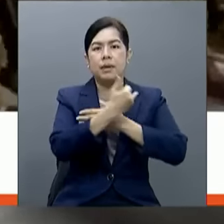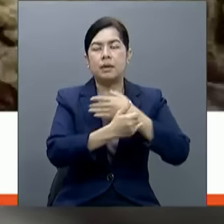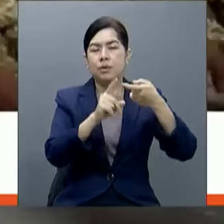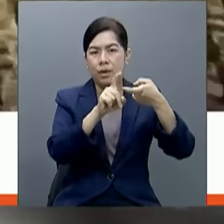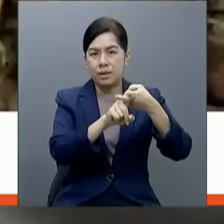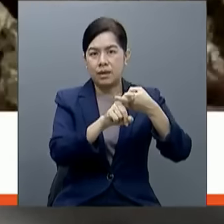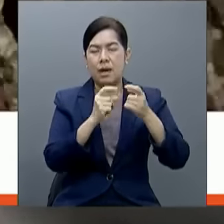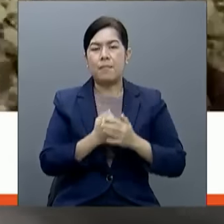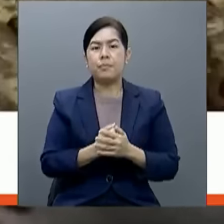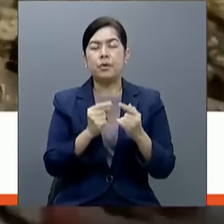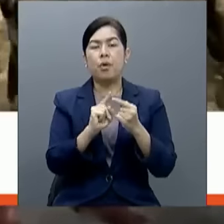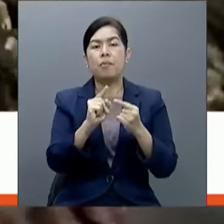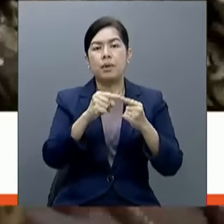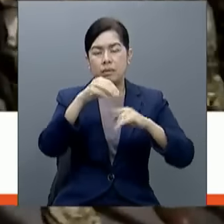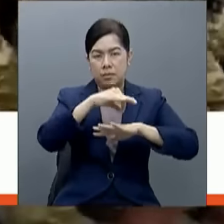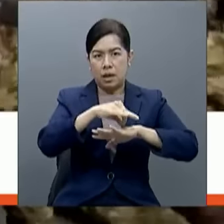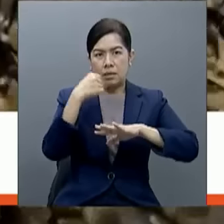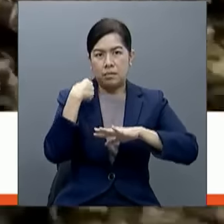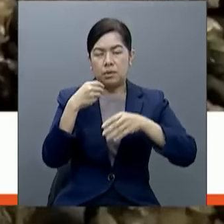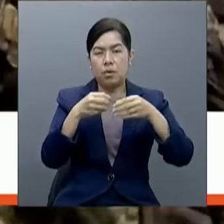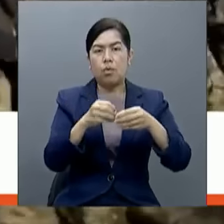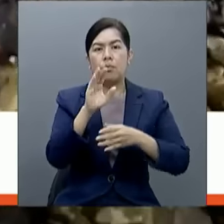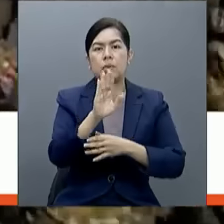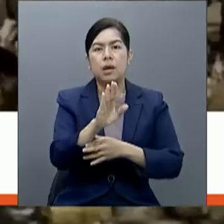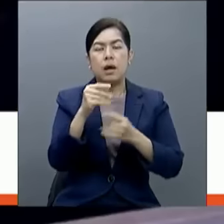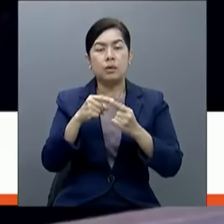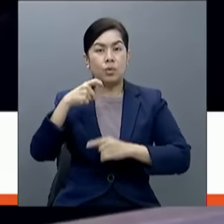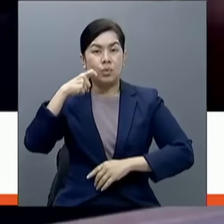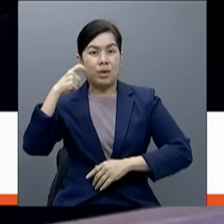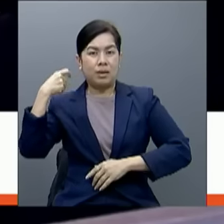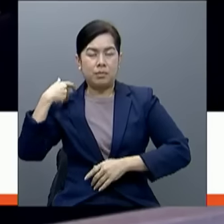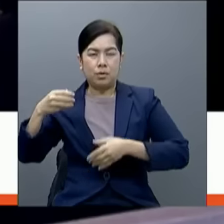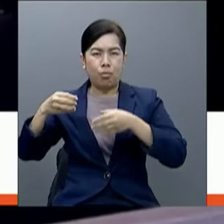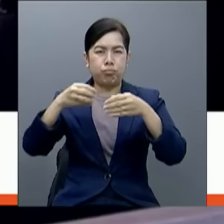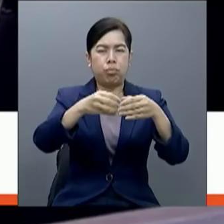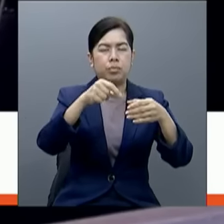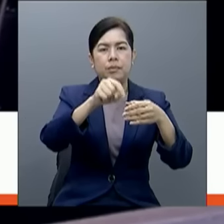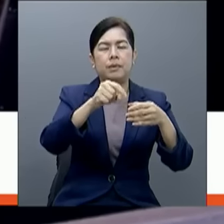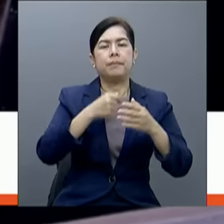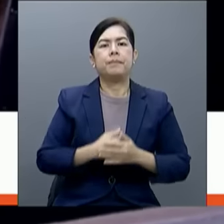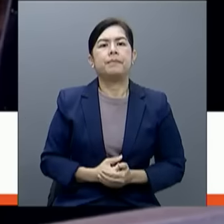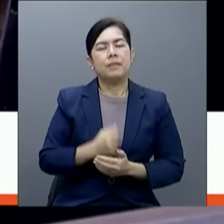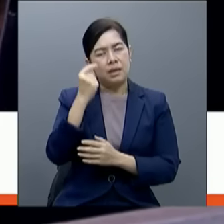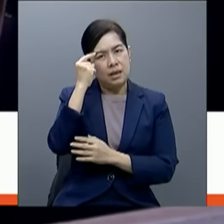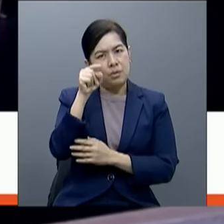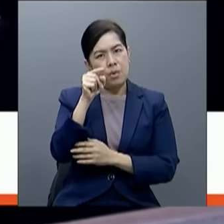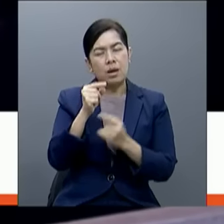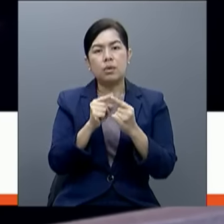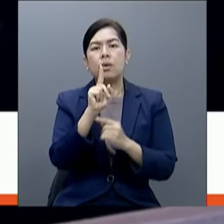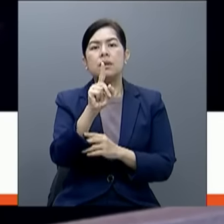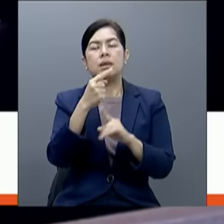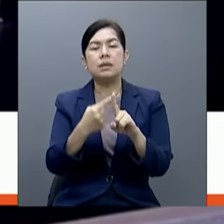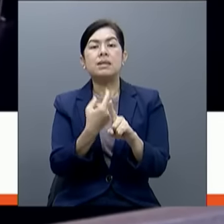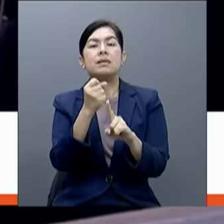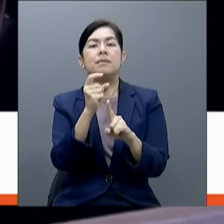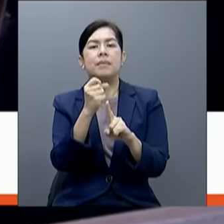เดียวกับที่ทหารยูเครนบุกเข้าไปในดินแดนของรัสเซียเมื่อเดือนสิงหาคมที่ผ่านมาค่ะและคาดว่าภายในวันที่1พฤศจิกายน